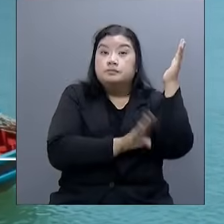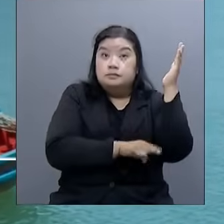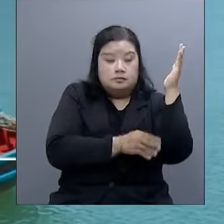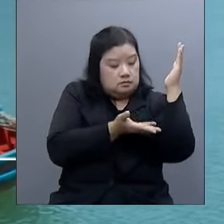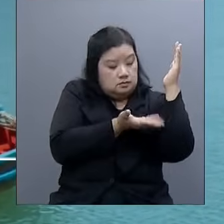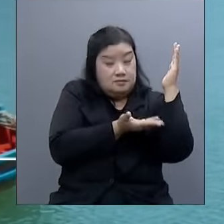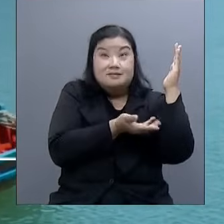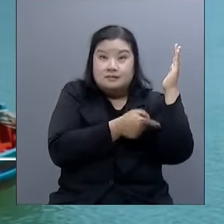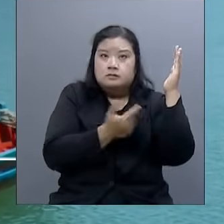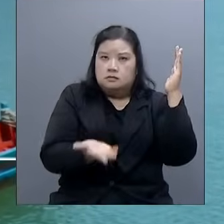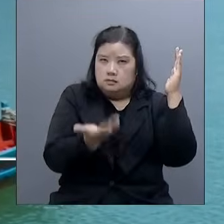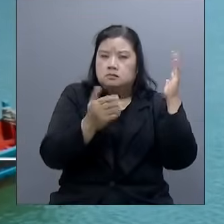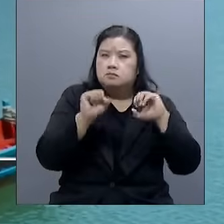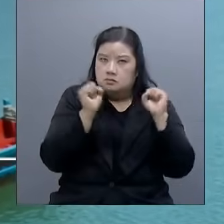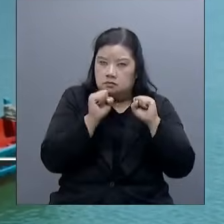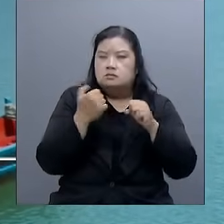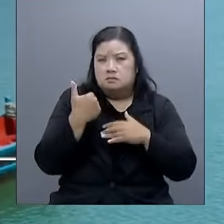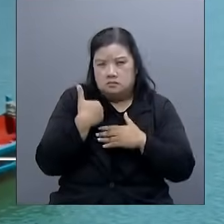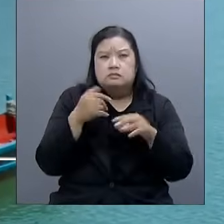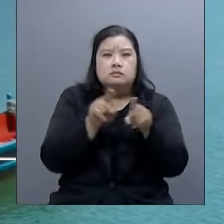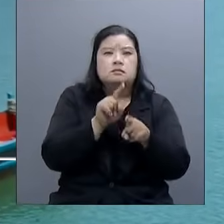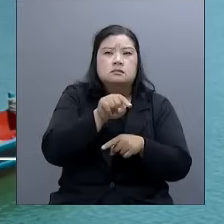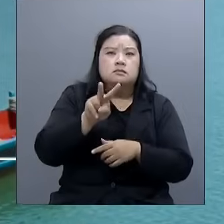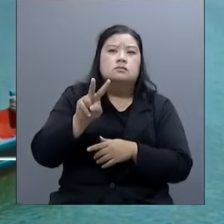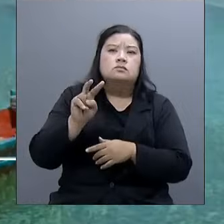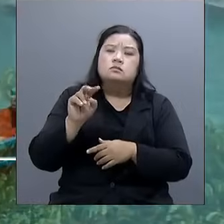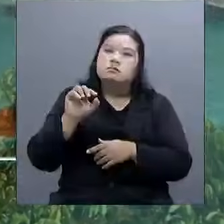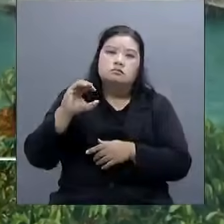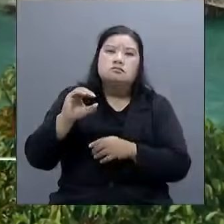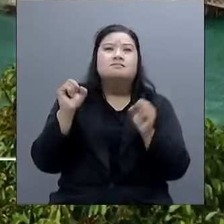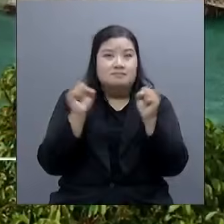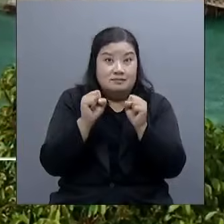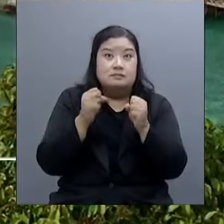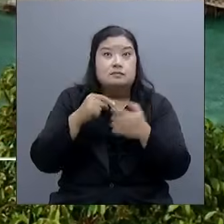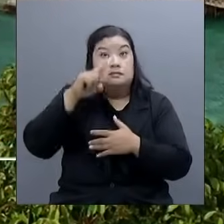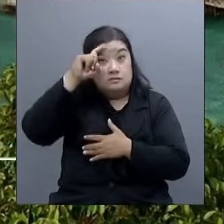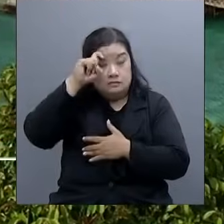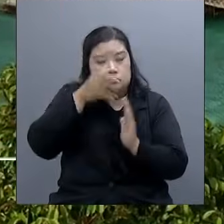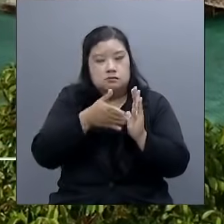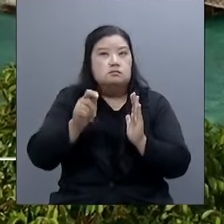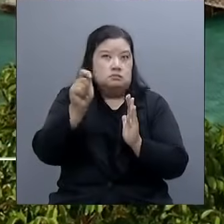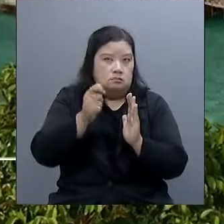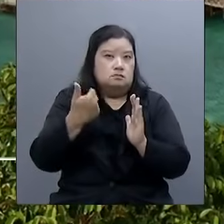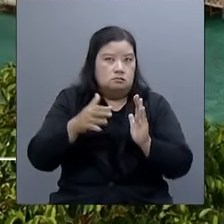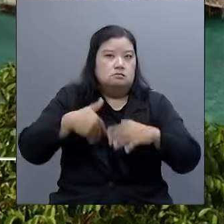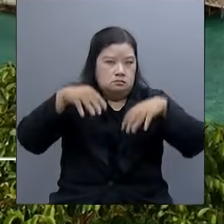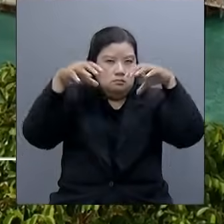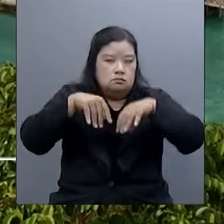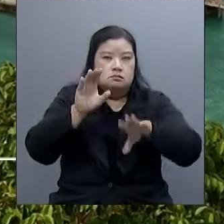เย็นในตอนเช้าอุณหภูมิจะสูงขึ้น 1-2 องศาและมีฝนตกหนักบางแห่งในช่วงวันเสาร์ถึงวันอังคารนี้จะมีฝนฟ้าคะนองเพิ่มขึ้น